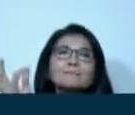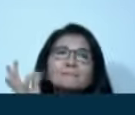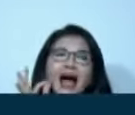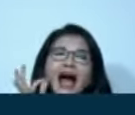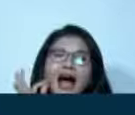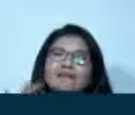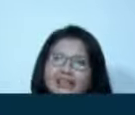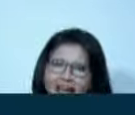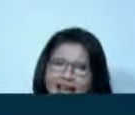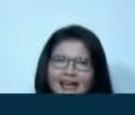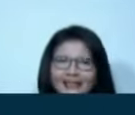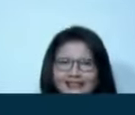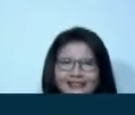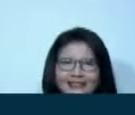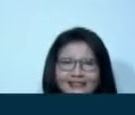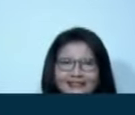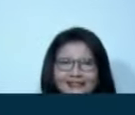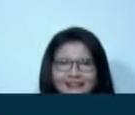Sorry ya.